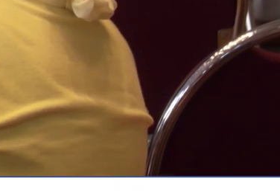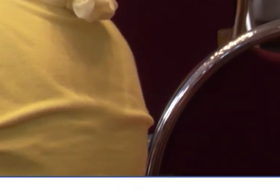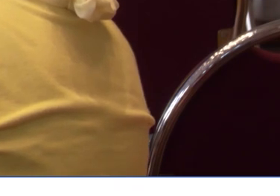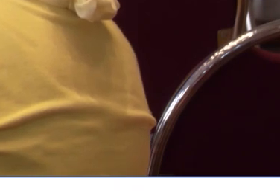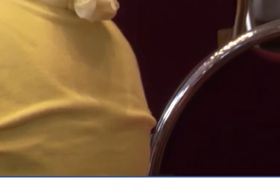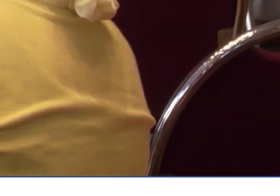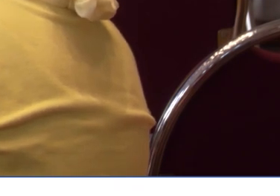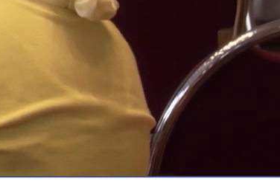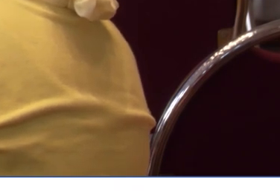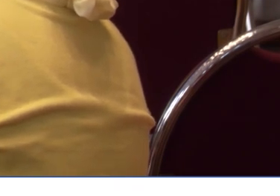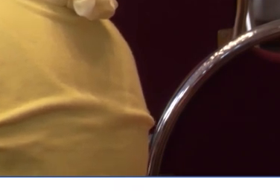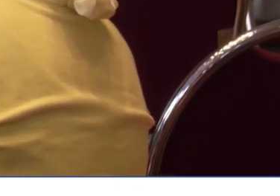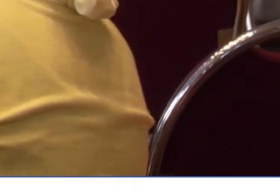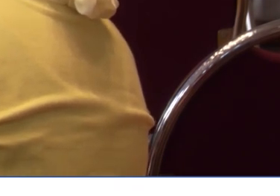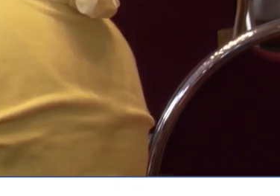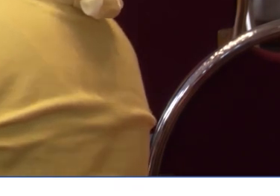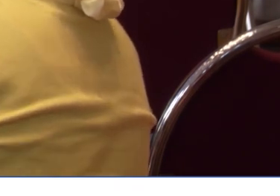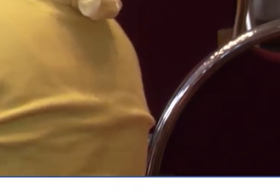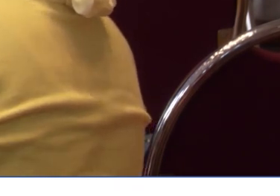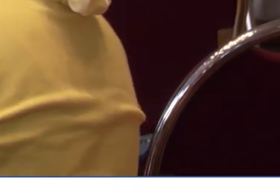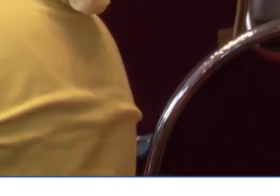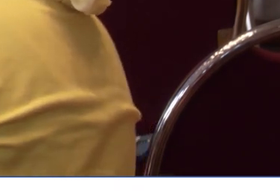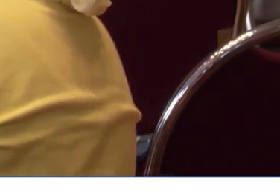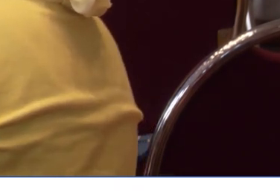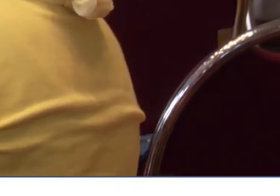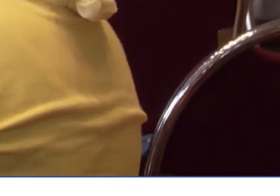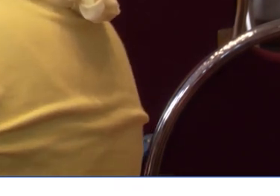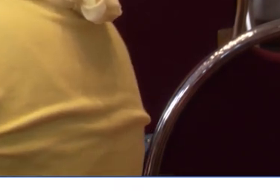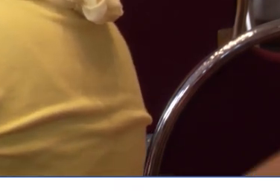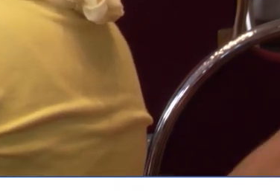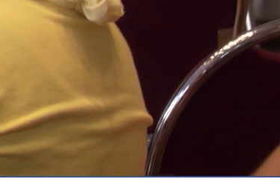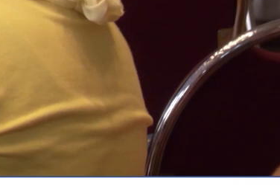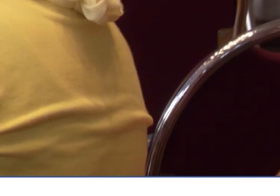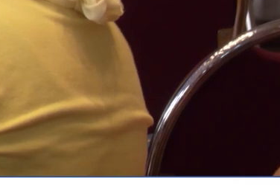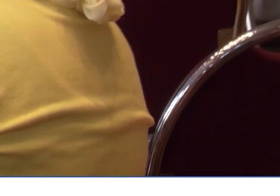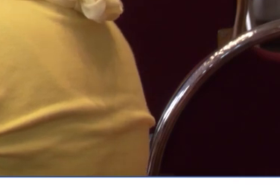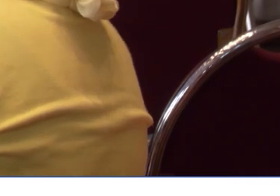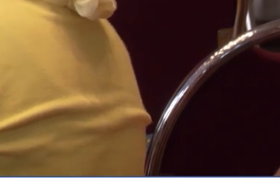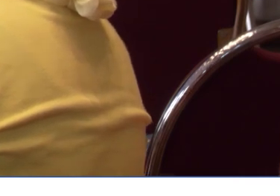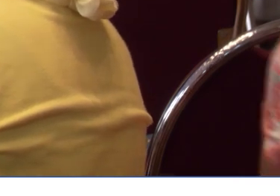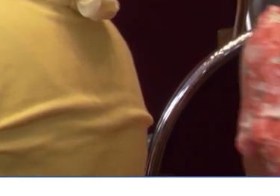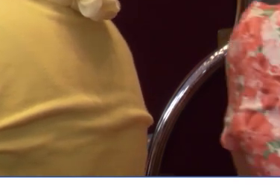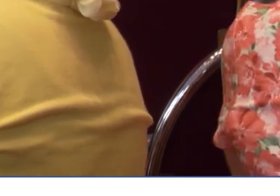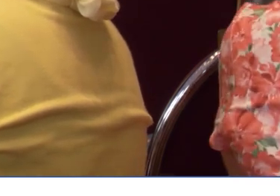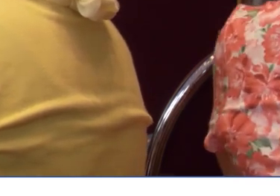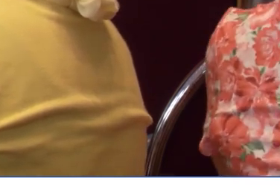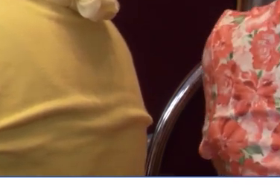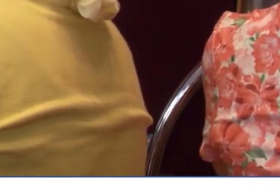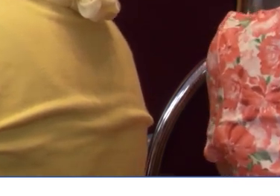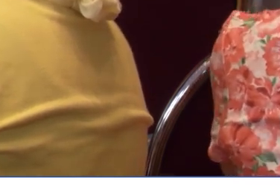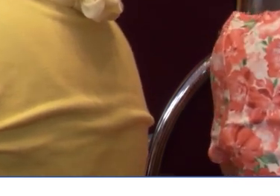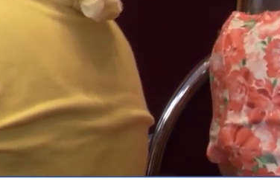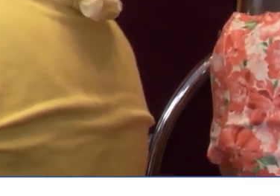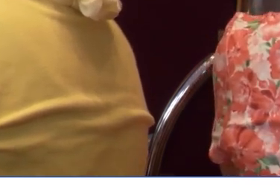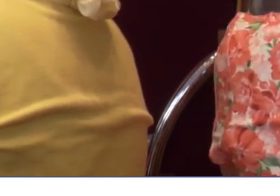parentifizierung steckt weil es einfach gar nicht anders geht und es immer mehr zunimmt hat also der KSV nicht im Blick gehabt wir